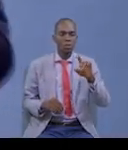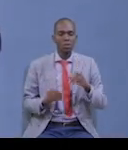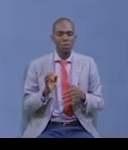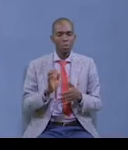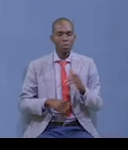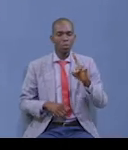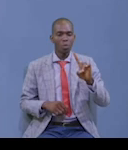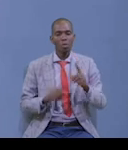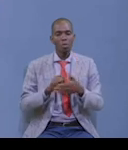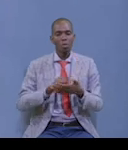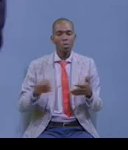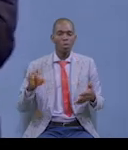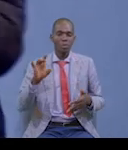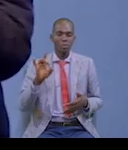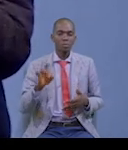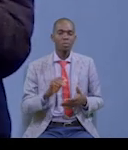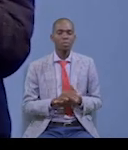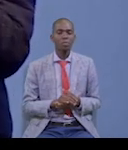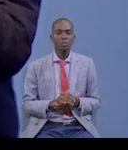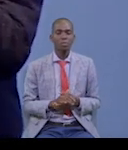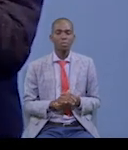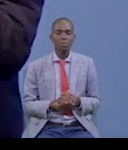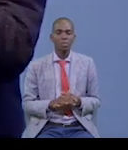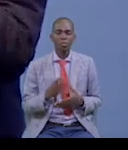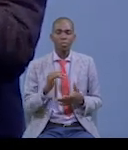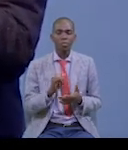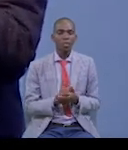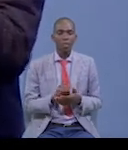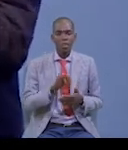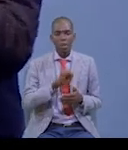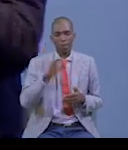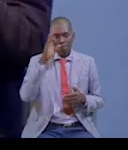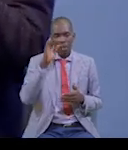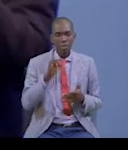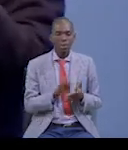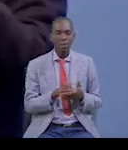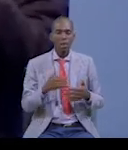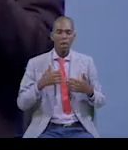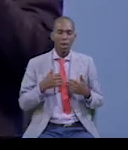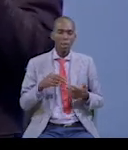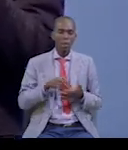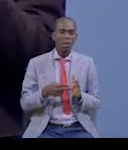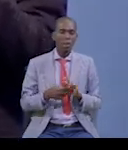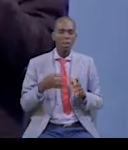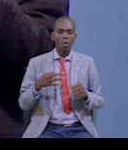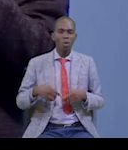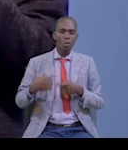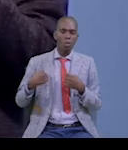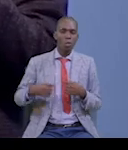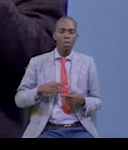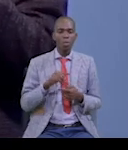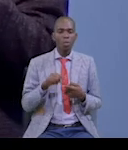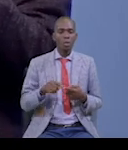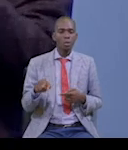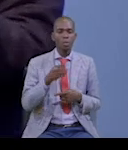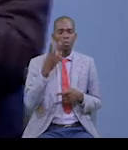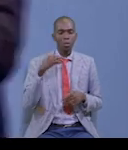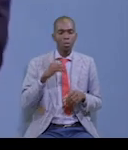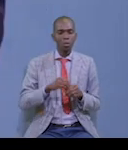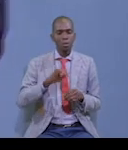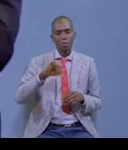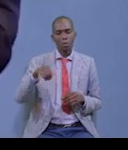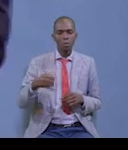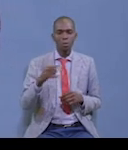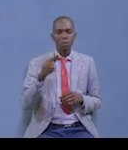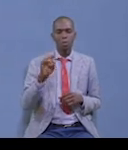గ్రంథం మొదటి అధ్యాయం 8వ వచనం. The young man that had purpose of heart when he was in Judah. అతడు యూదయాలో ఉన్నప్పుడు అటు ఉద్దేశాన్నే